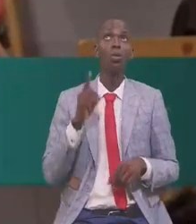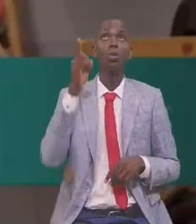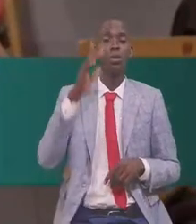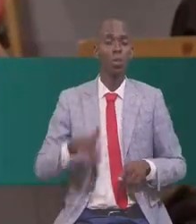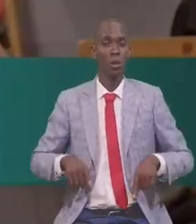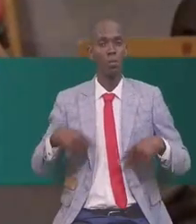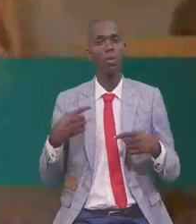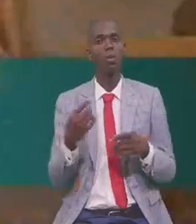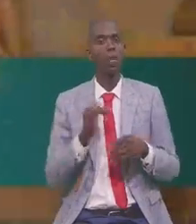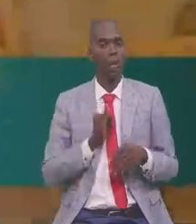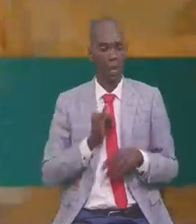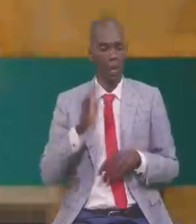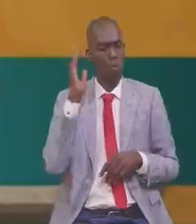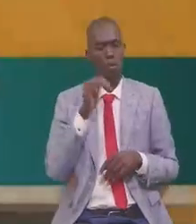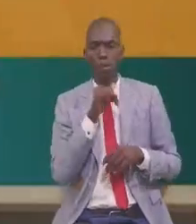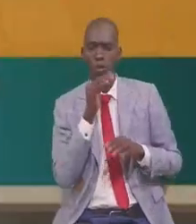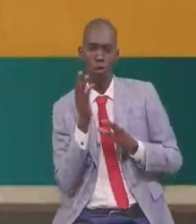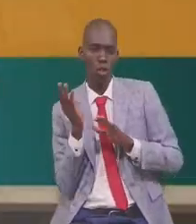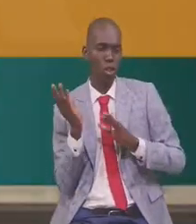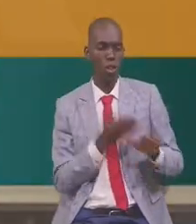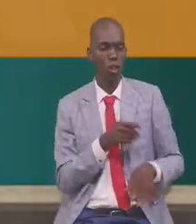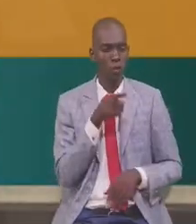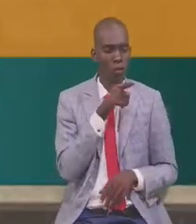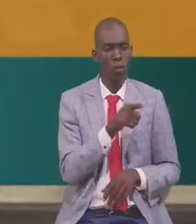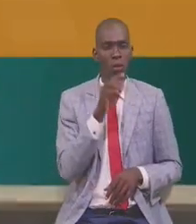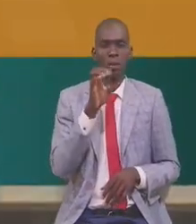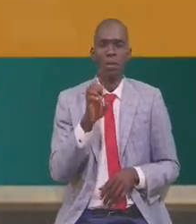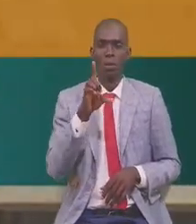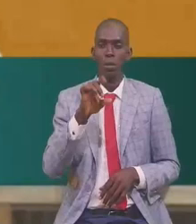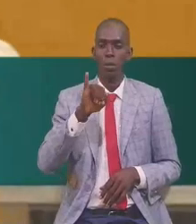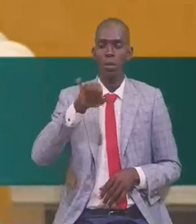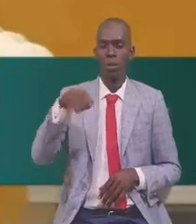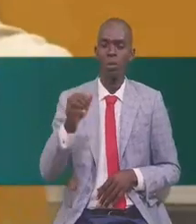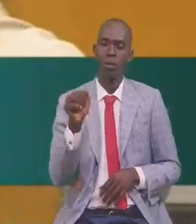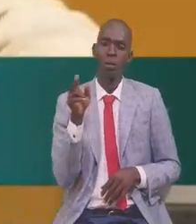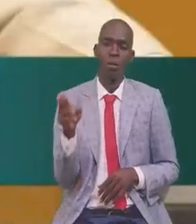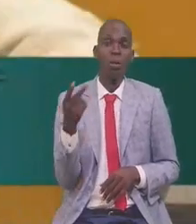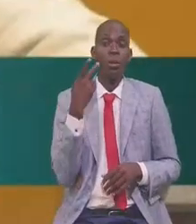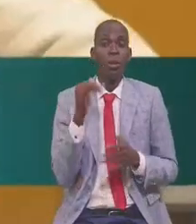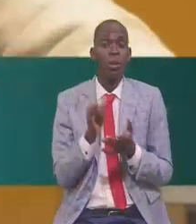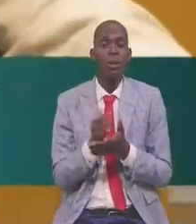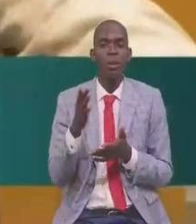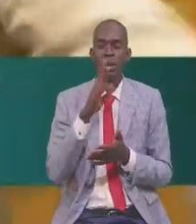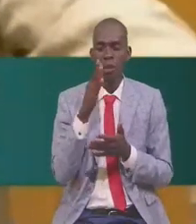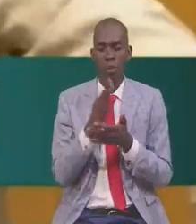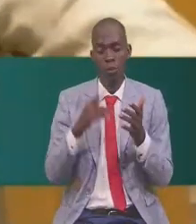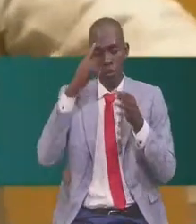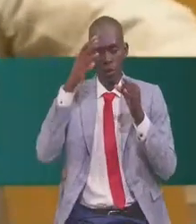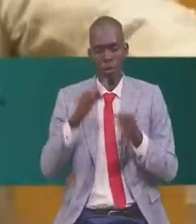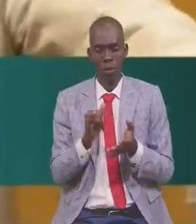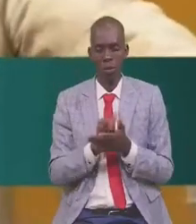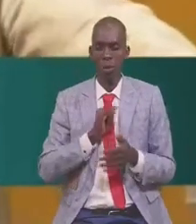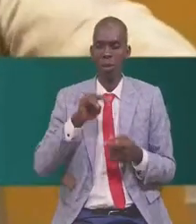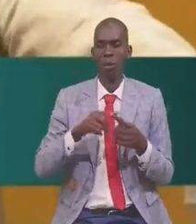Est-ce qu'il y a des décisions à prendre? En tant qu'un individu, que l'autre personne n'a pas à prendre. Regardez